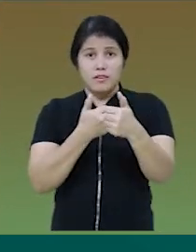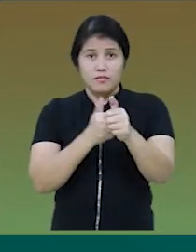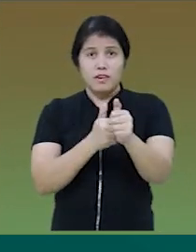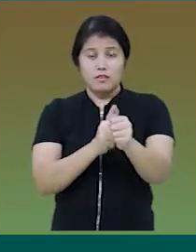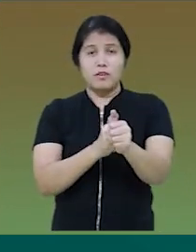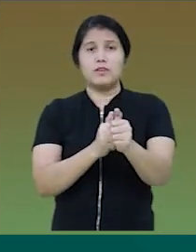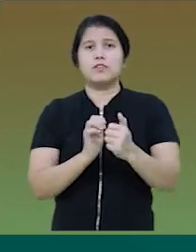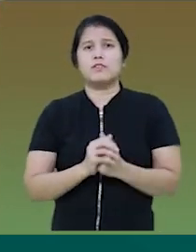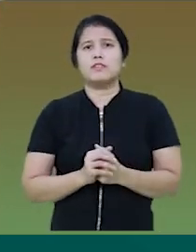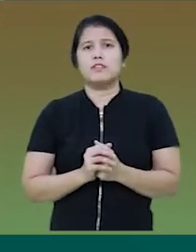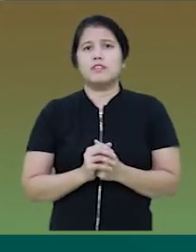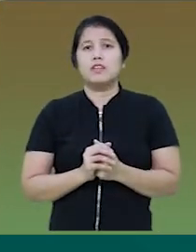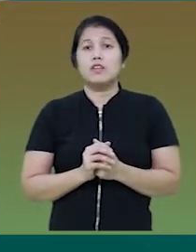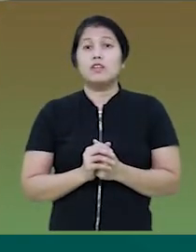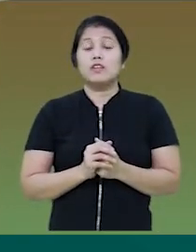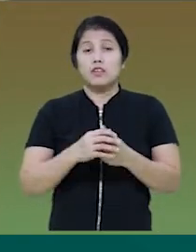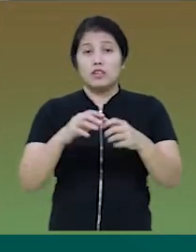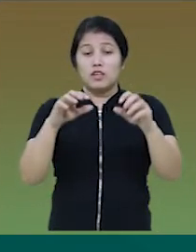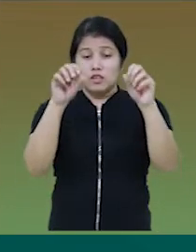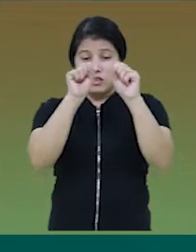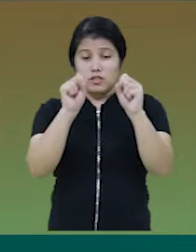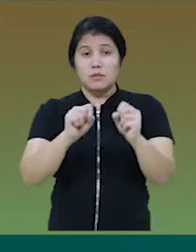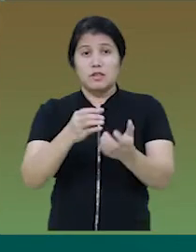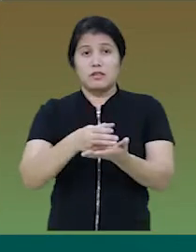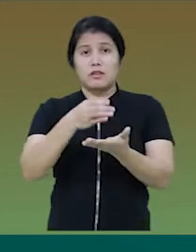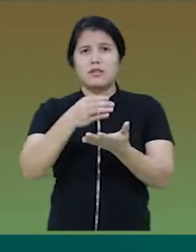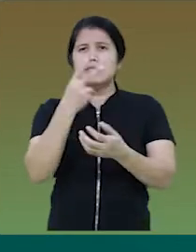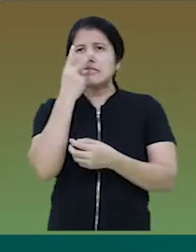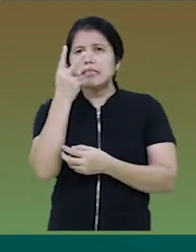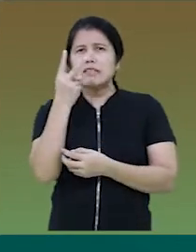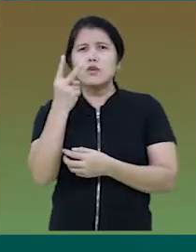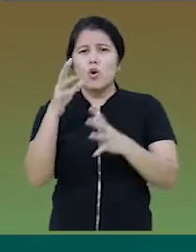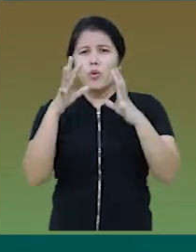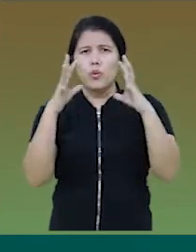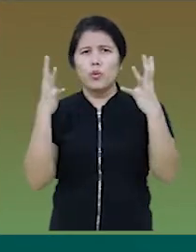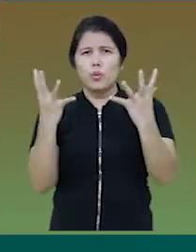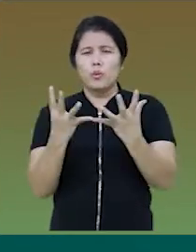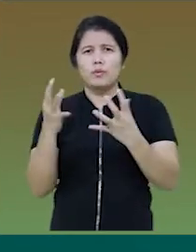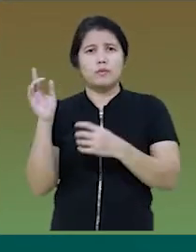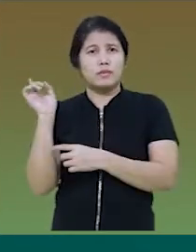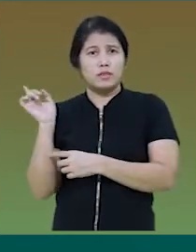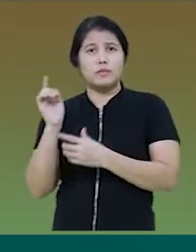Sinusundan nito ang hugis ng lalagyan. Tingnan ninyo ang lobo na ito.